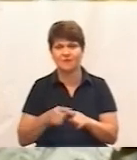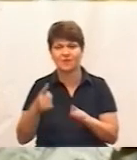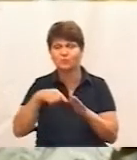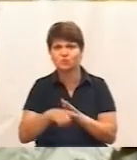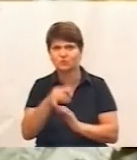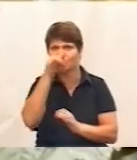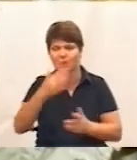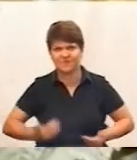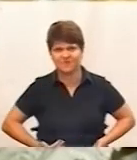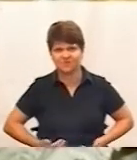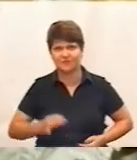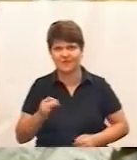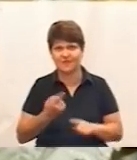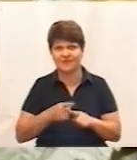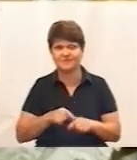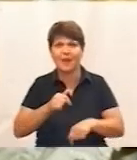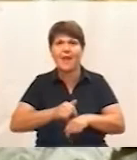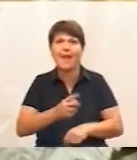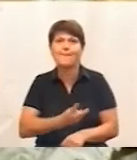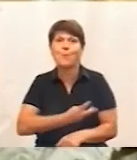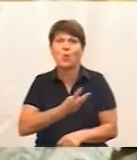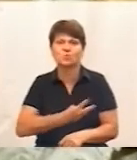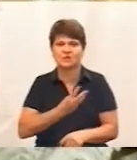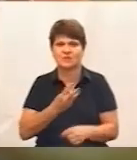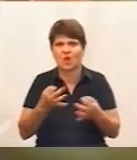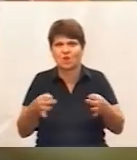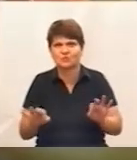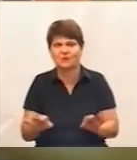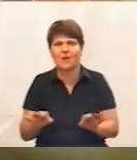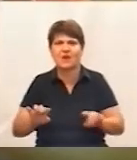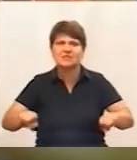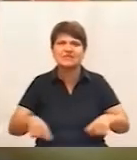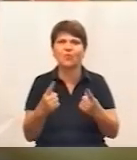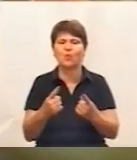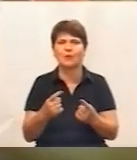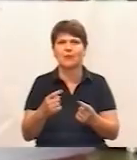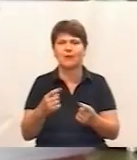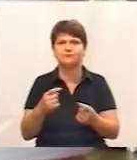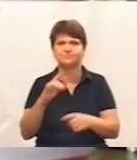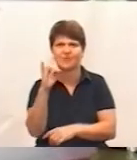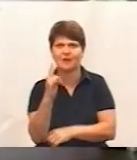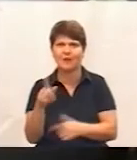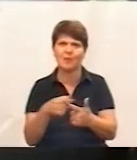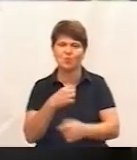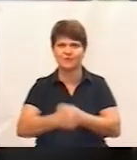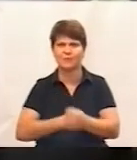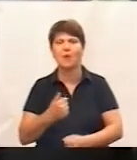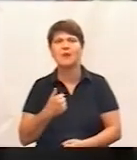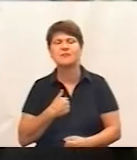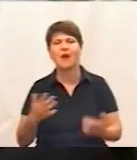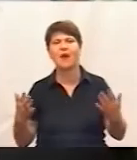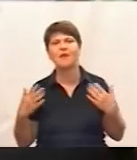могли вижити. Так, і ось ці емоції, вони розблоковуються під час створення ляльки або ведмедика. Я віддихаю